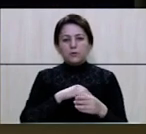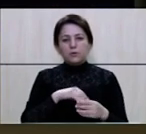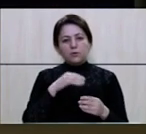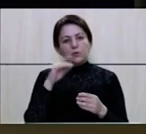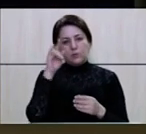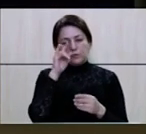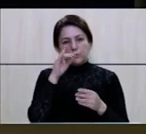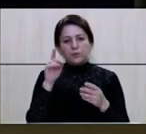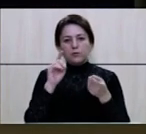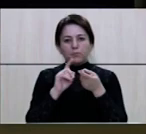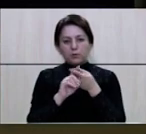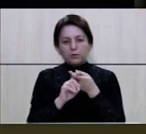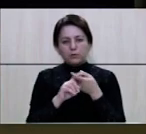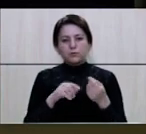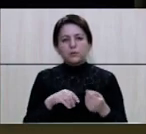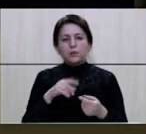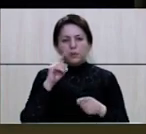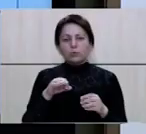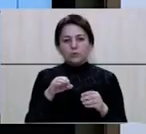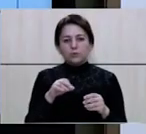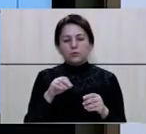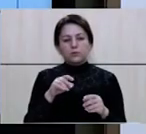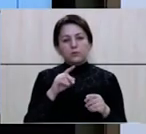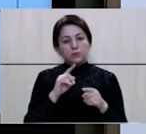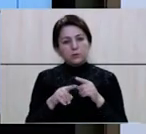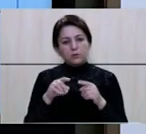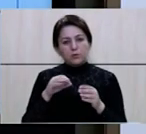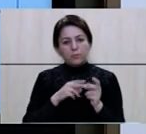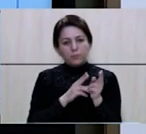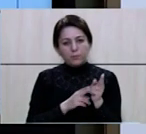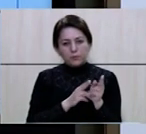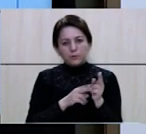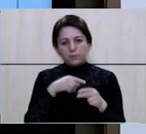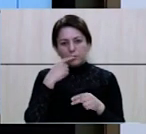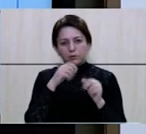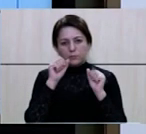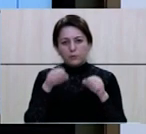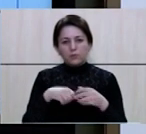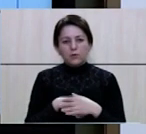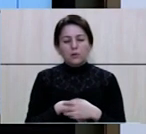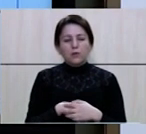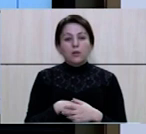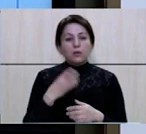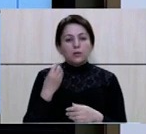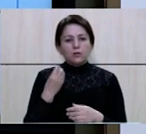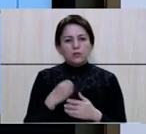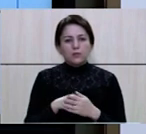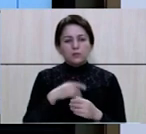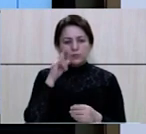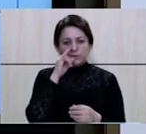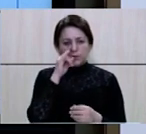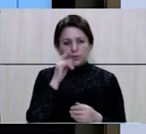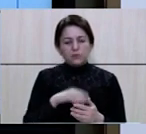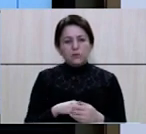Samarqandni bog'lovchi tezkor poyezd desak xato bo'lmaydi. Shu bilan birgalikda